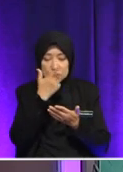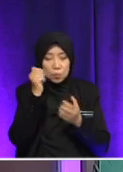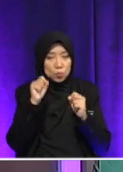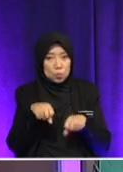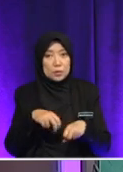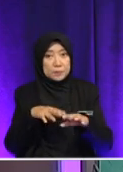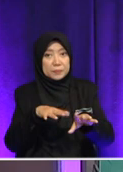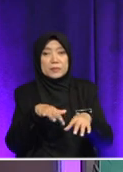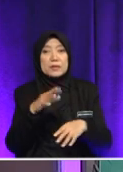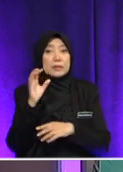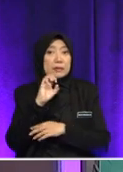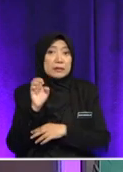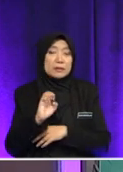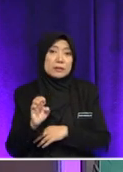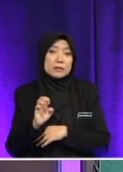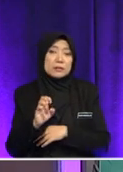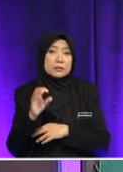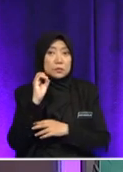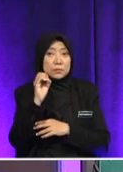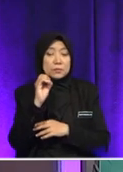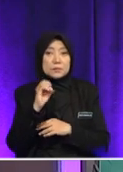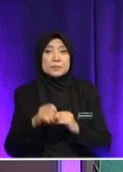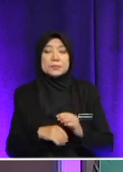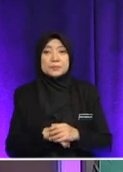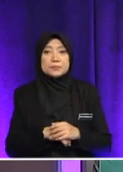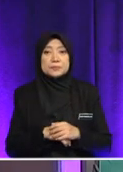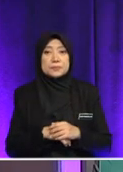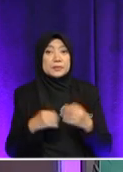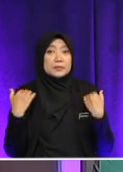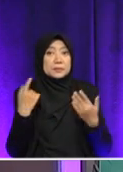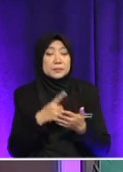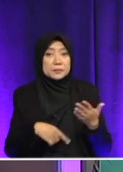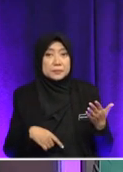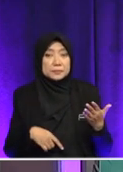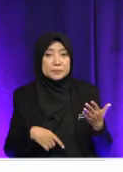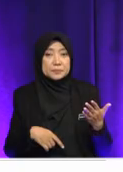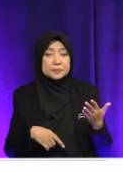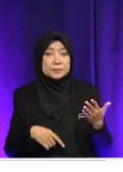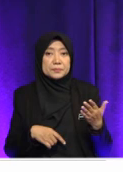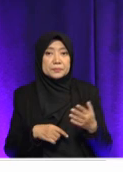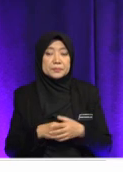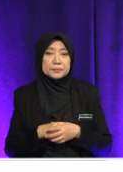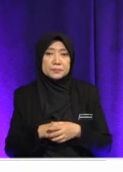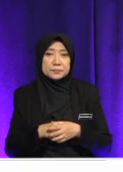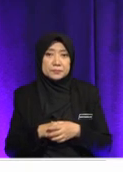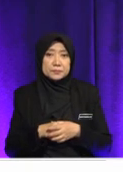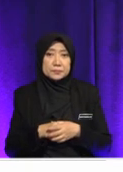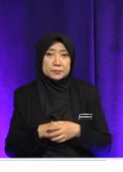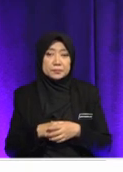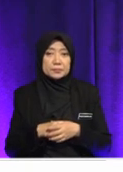Dengar rintangan sifat oke Ya ini kita ada merah agak-agak ini engine